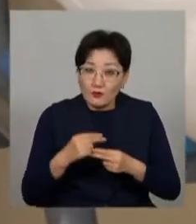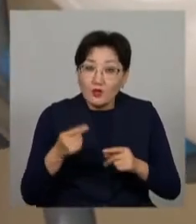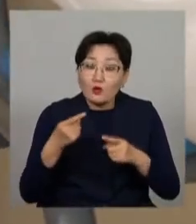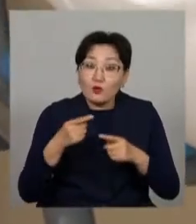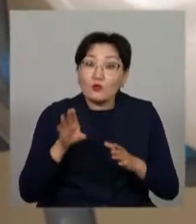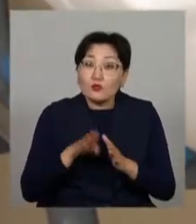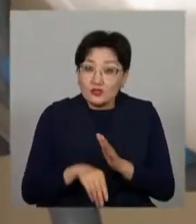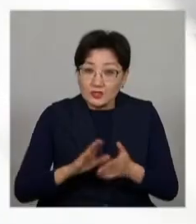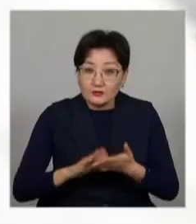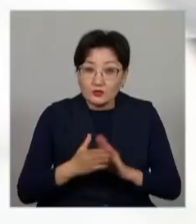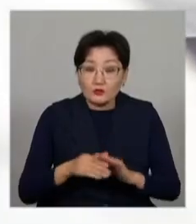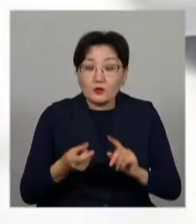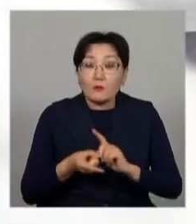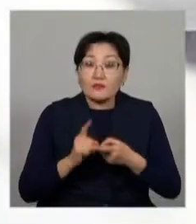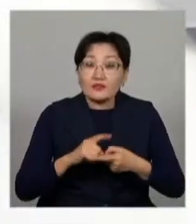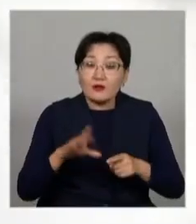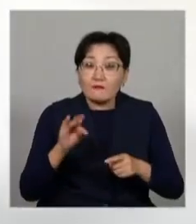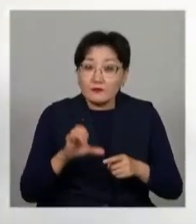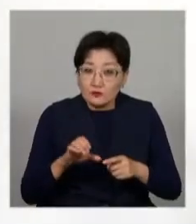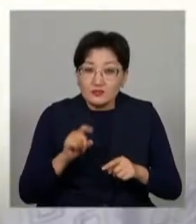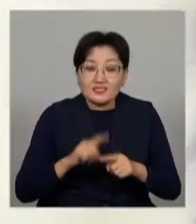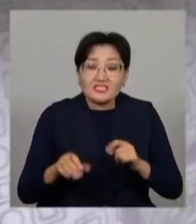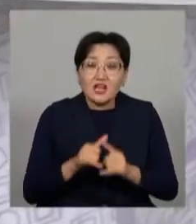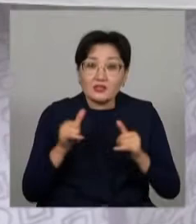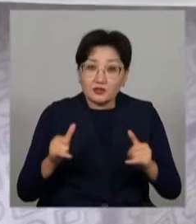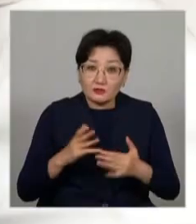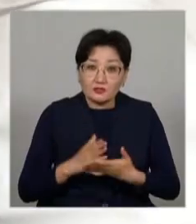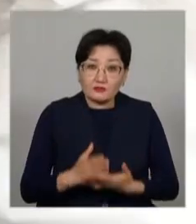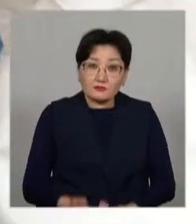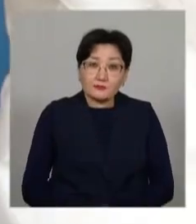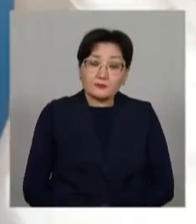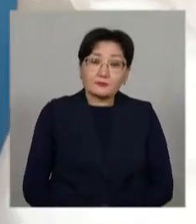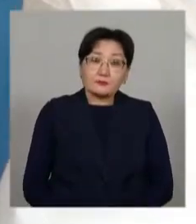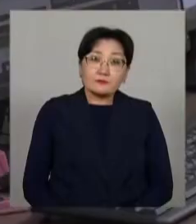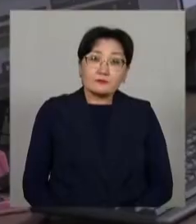көрінеді. Оның үстіне түрленген вирус тез тарауда дейді.